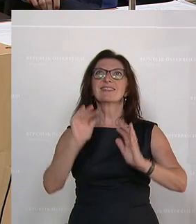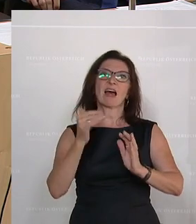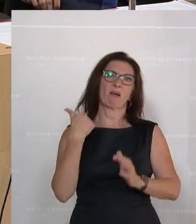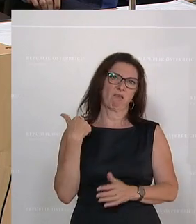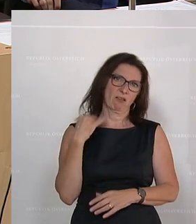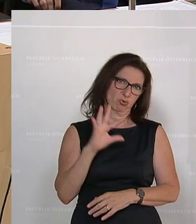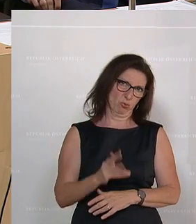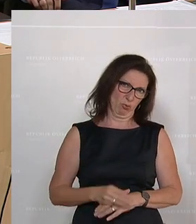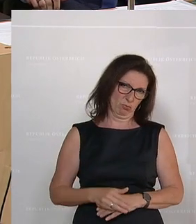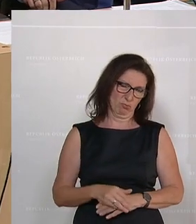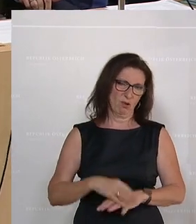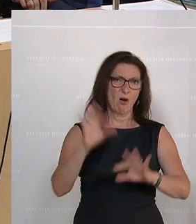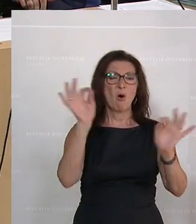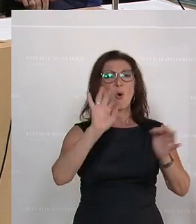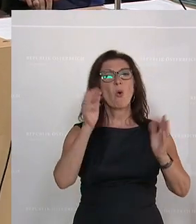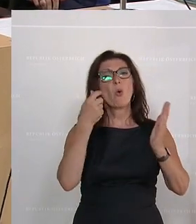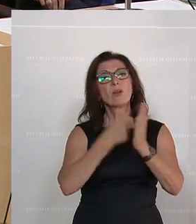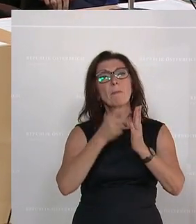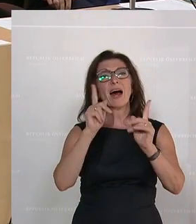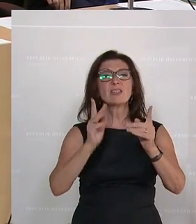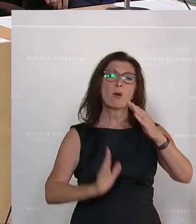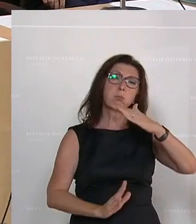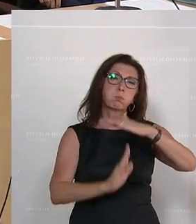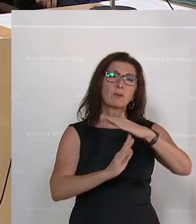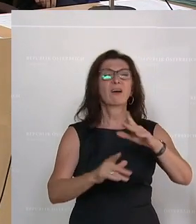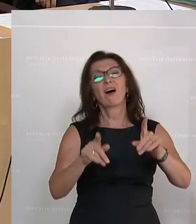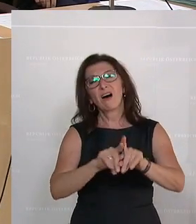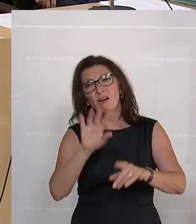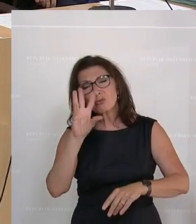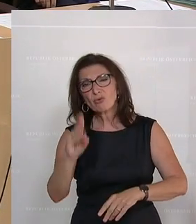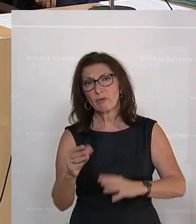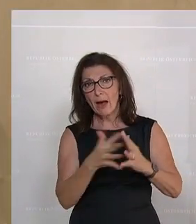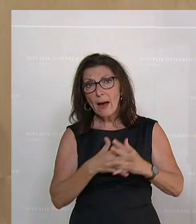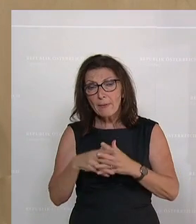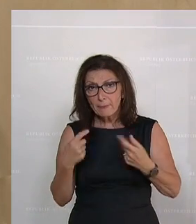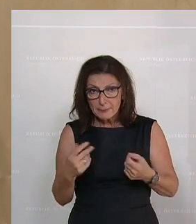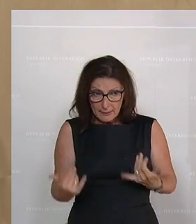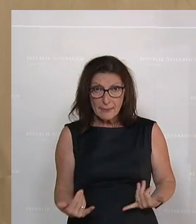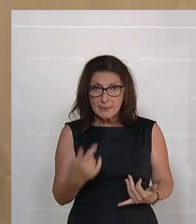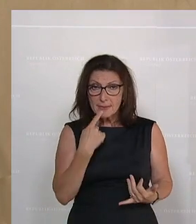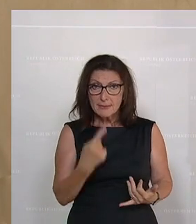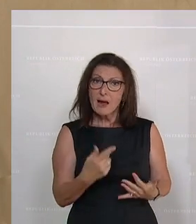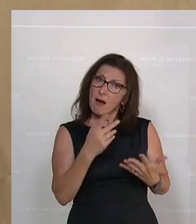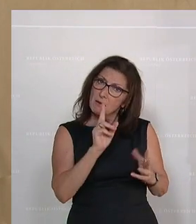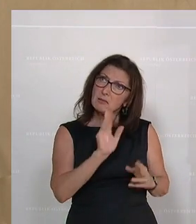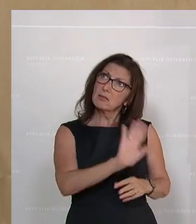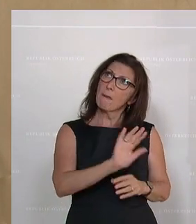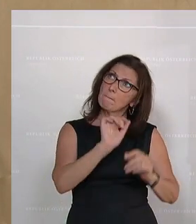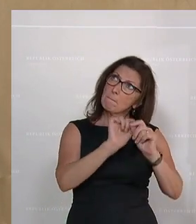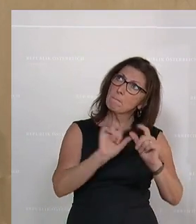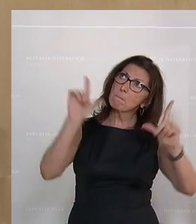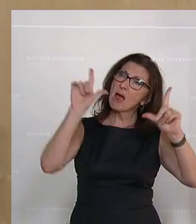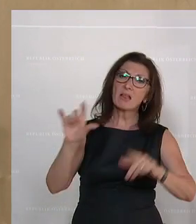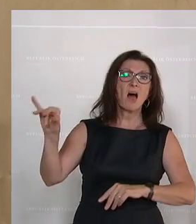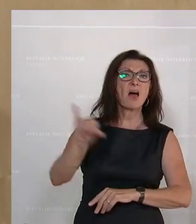seinen charme über preis der kühlung nachzudenken der us-präsident hat jetzt erklärt er würde sich so etwas vorstellen bei den treibstoffen